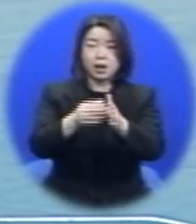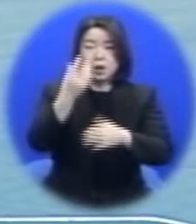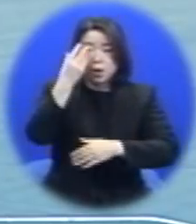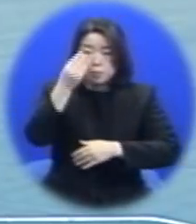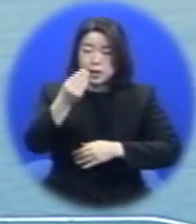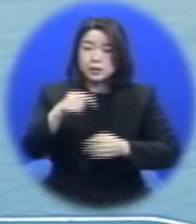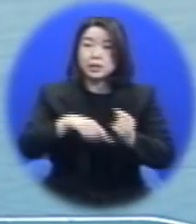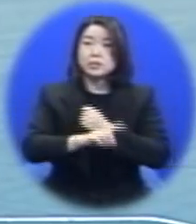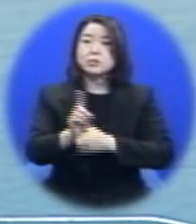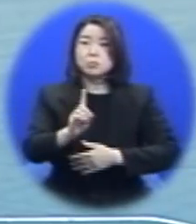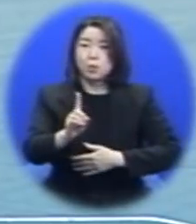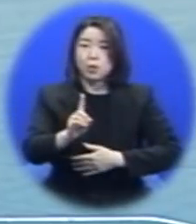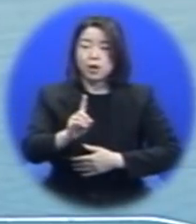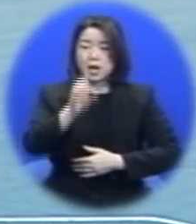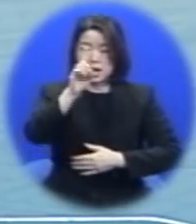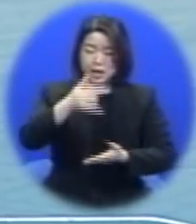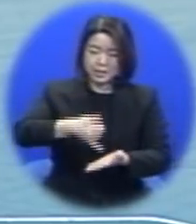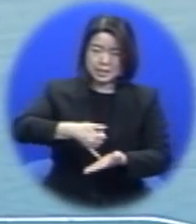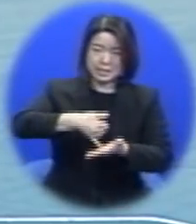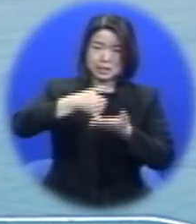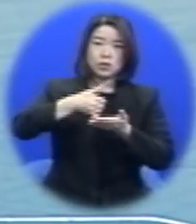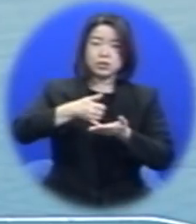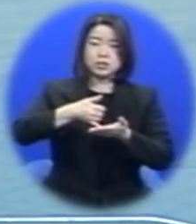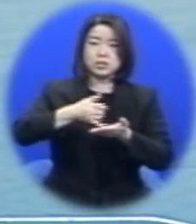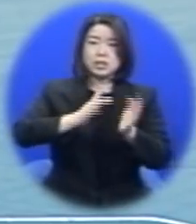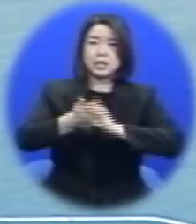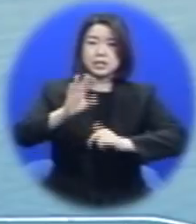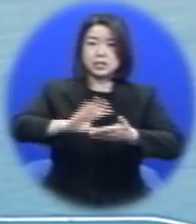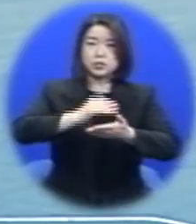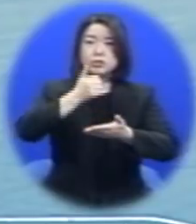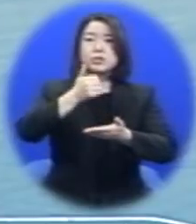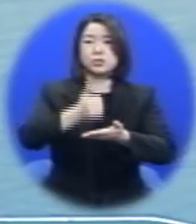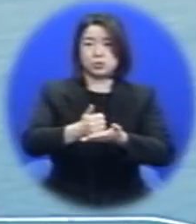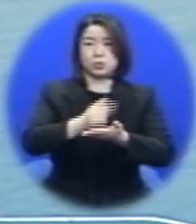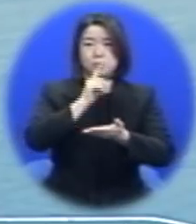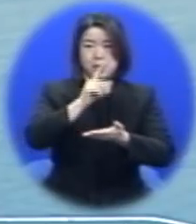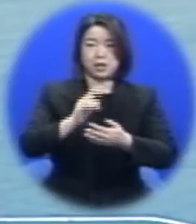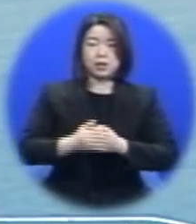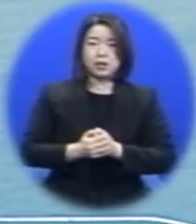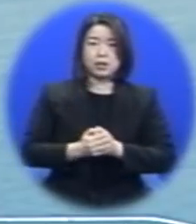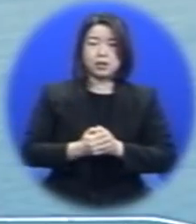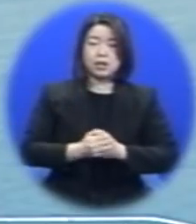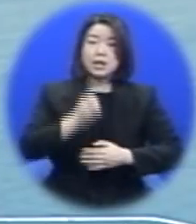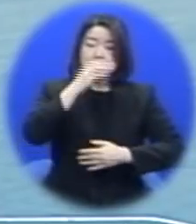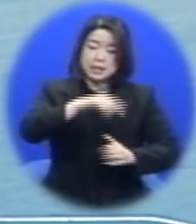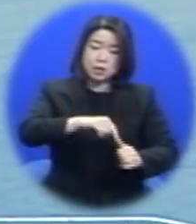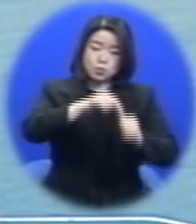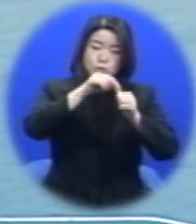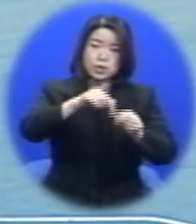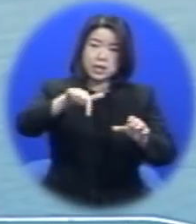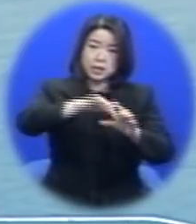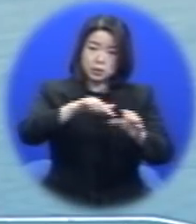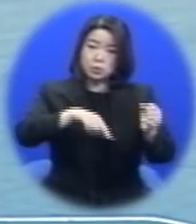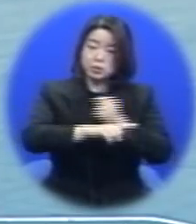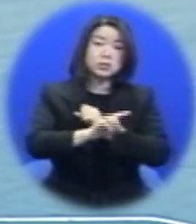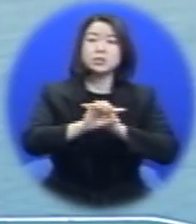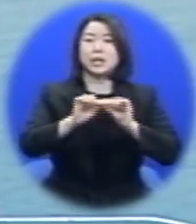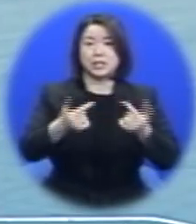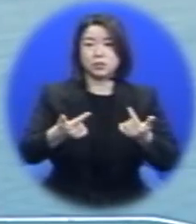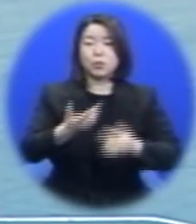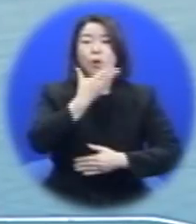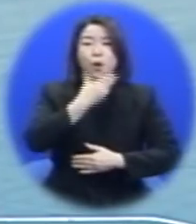한 인격이신 예수 그리스도를 말하는 겁니다. 그저 구원의 교리 정도가 아니고 복음